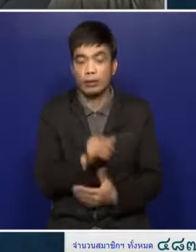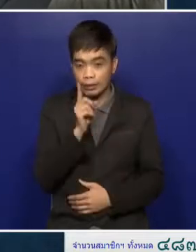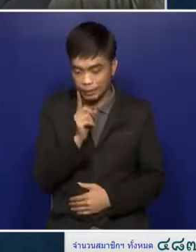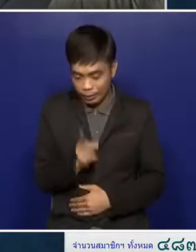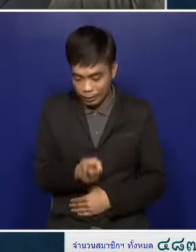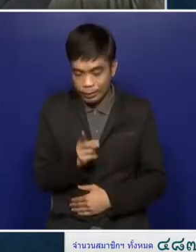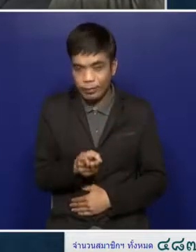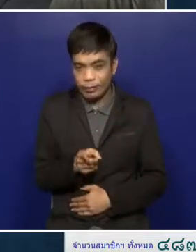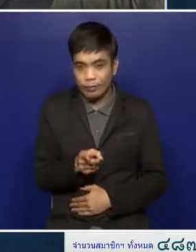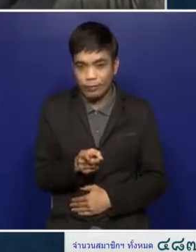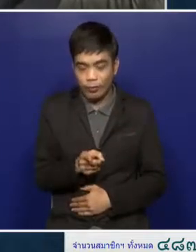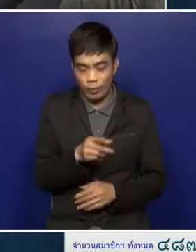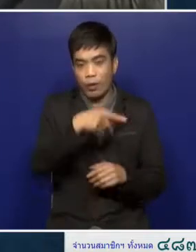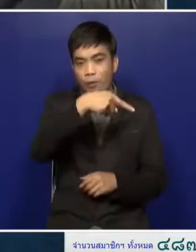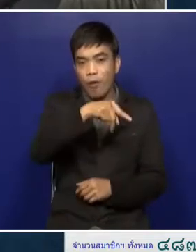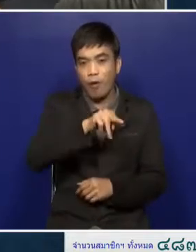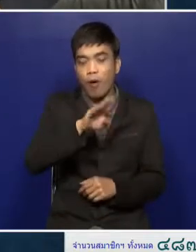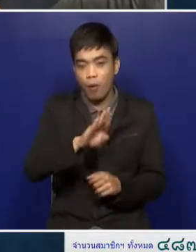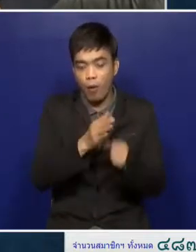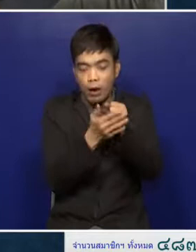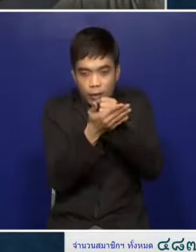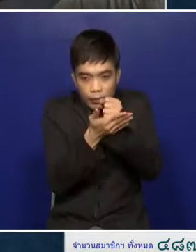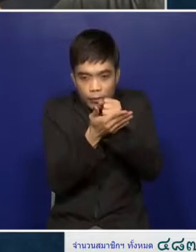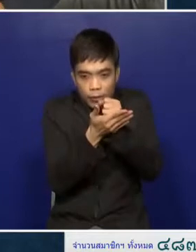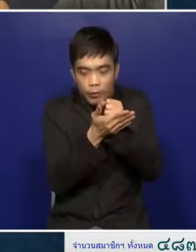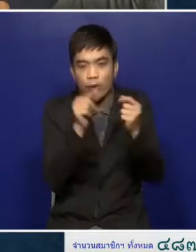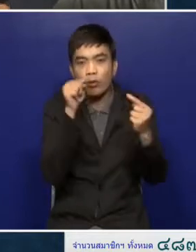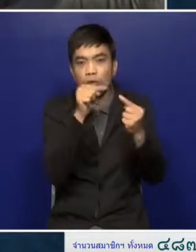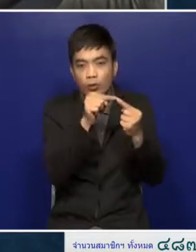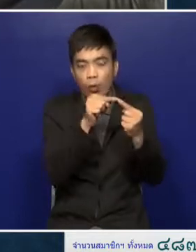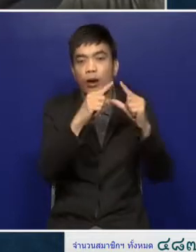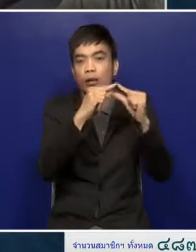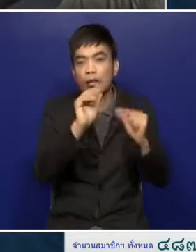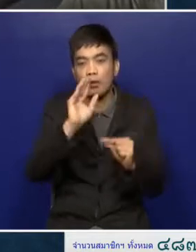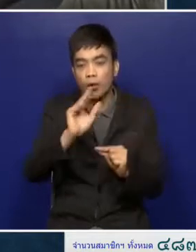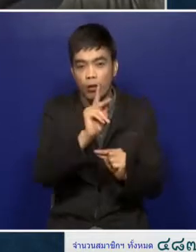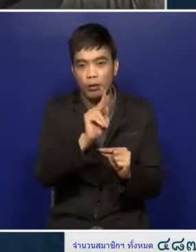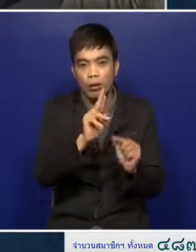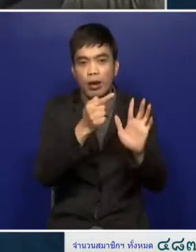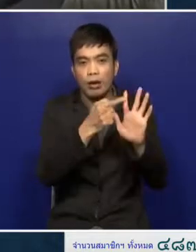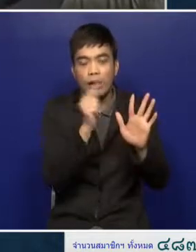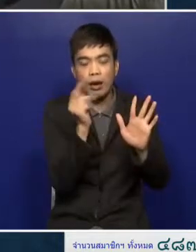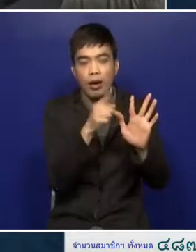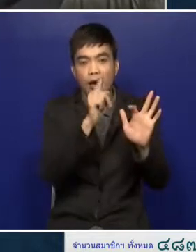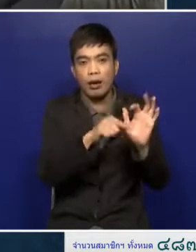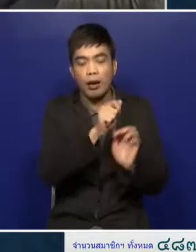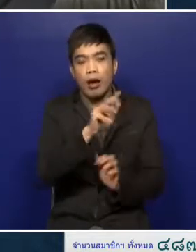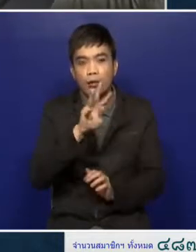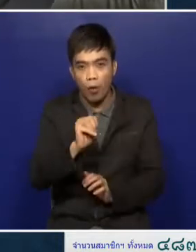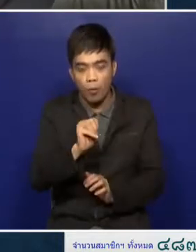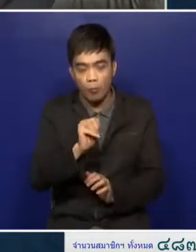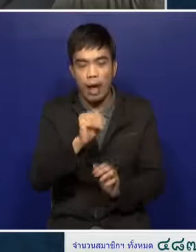เนี่ยพ.ร.บ.ยาเสพติดพืชกระท่อมเนี่ยมีมาตั้งแต่พ.ศ.2486น